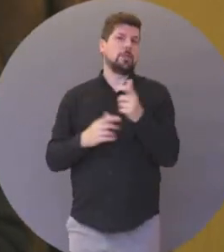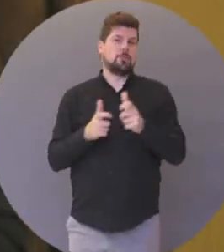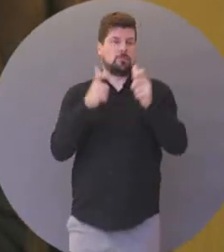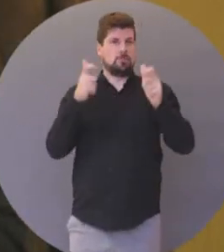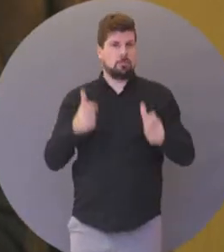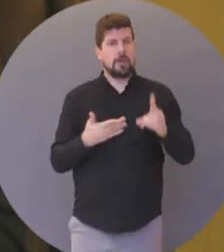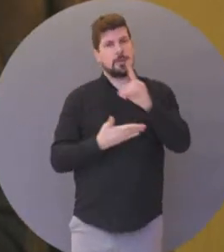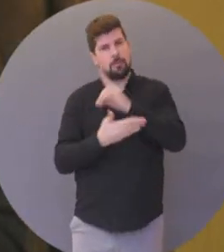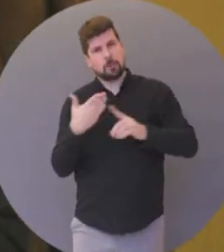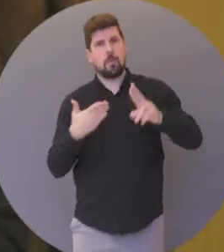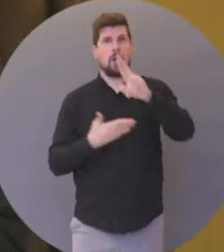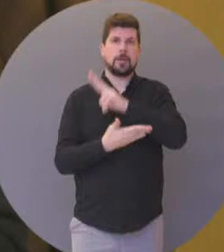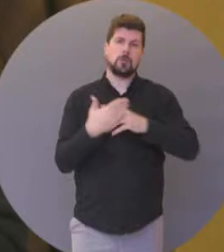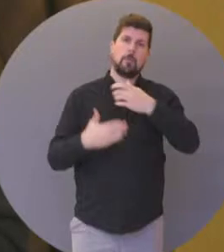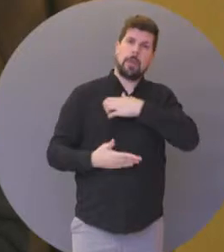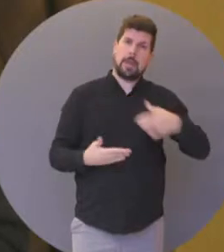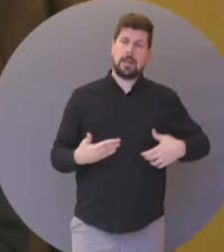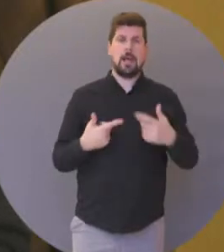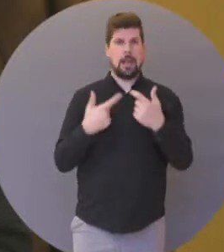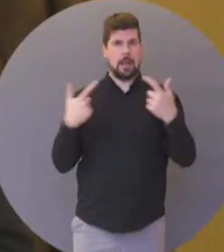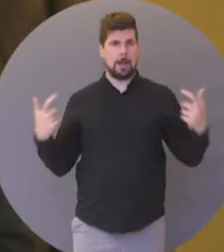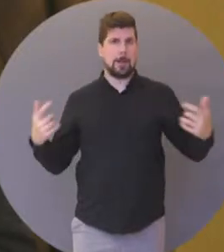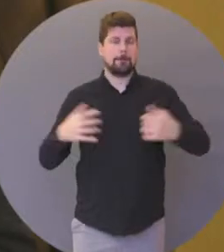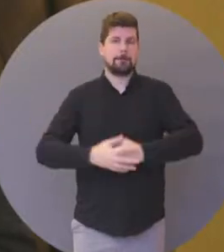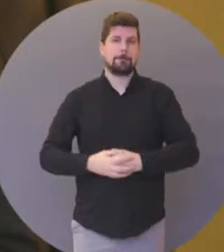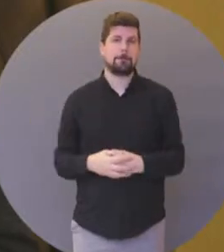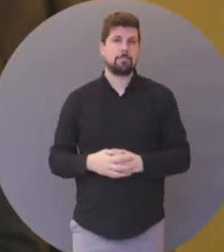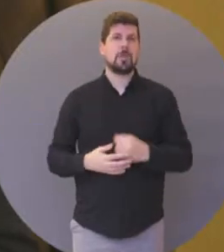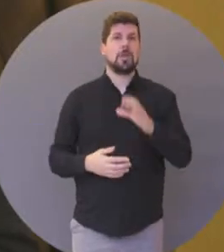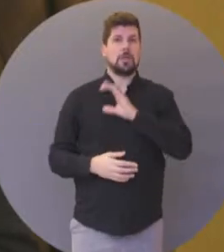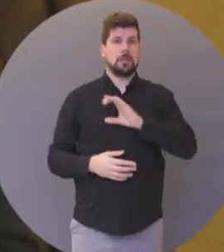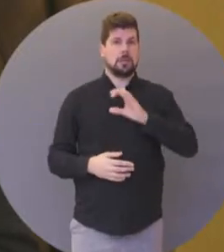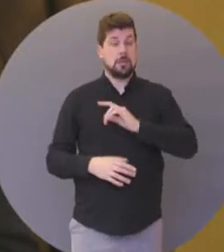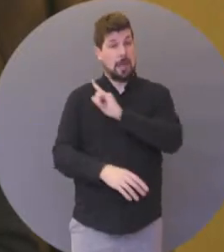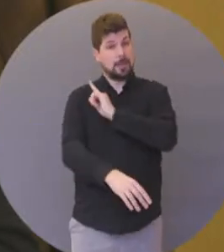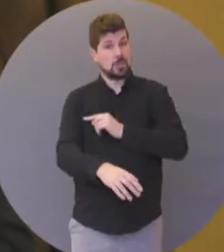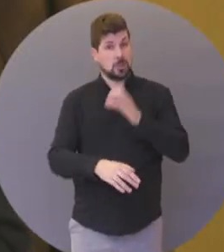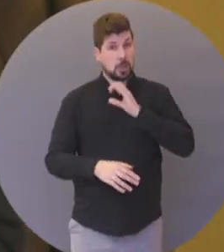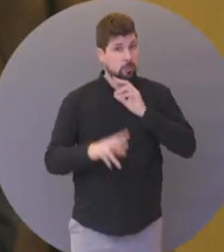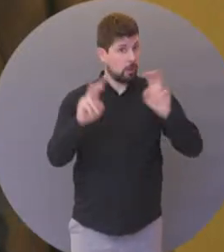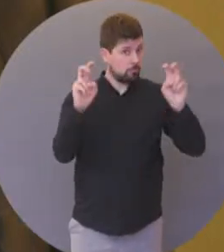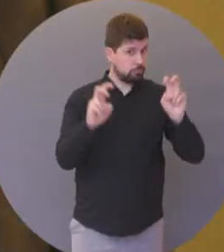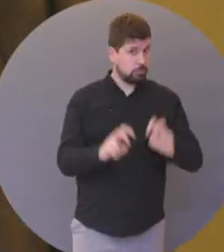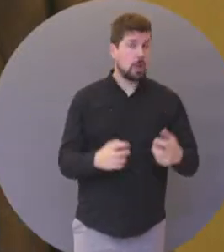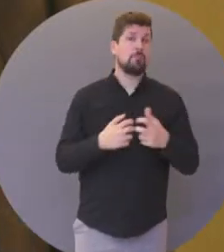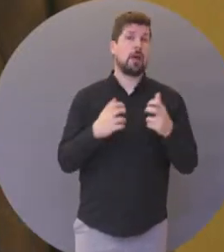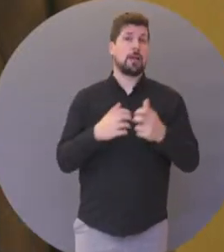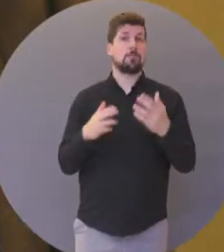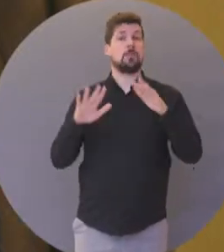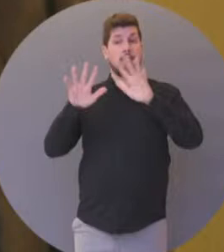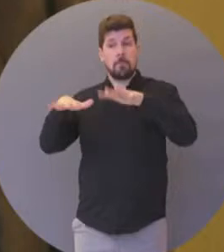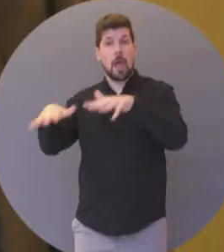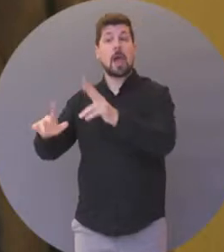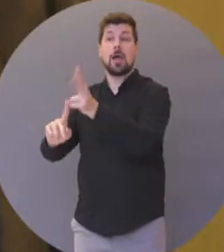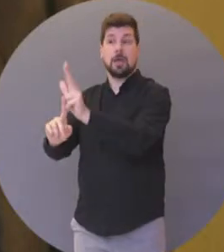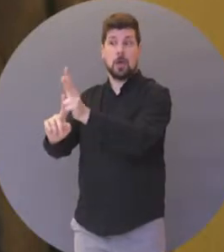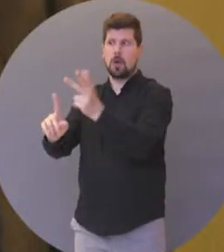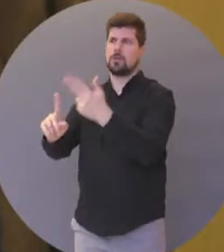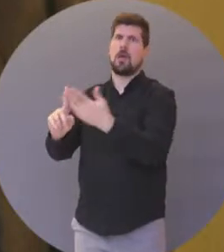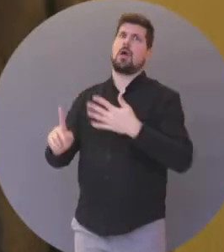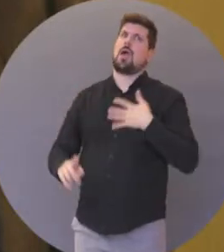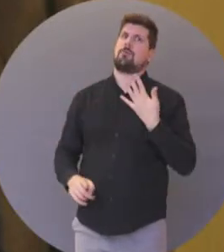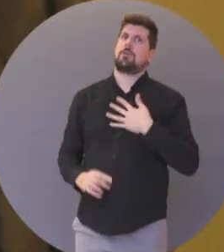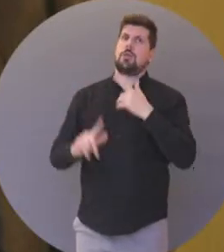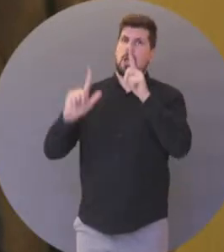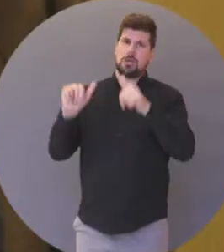pour produire localement tout en décarbonant l'énergie l'éolien en mer représente de nombreux avantages la France possède